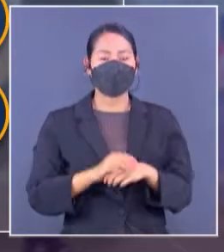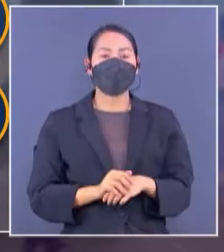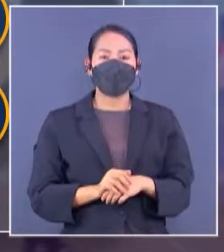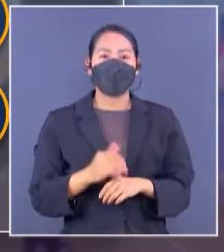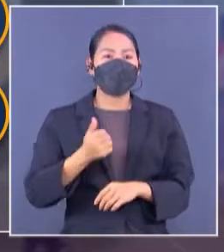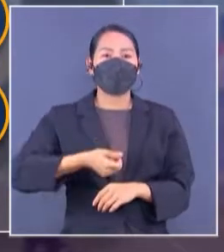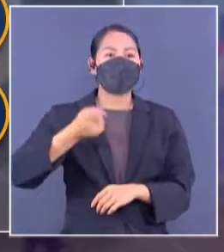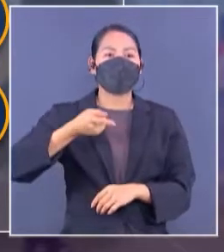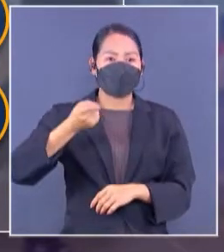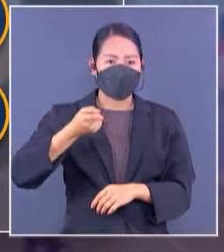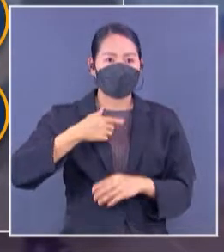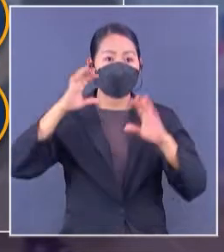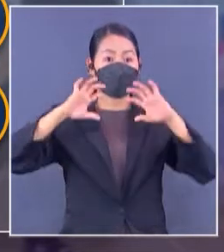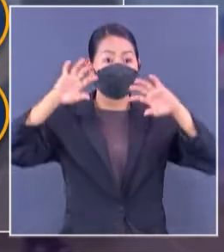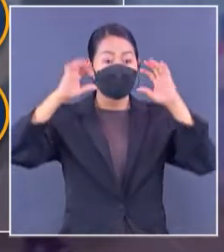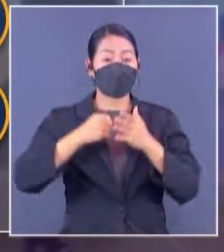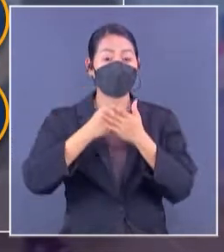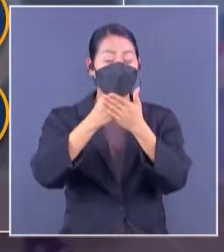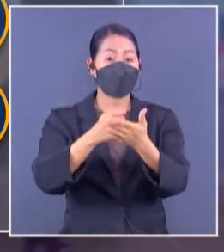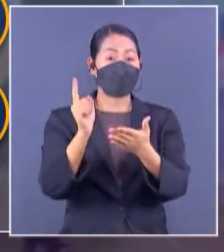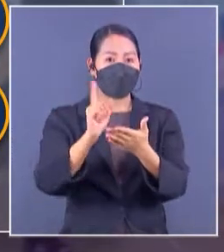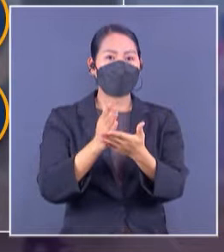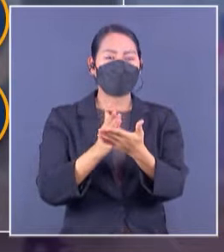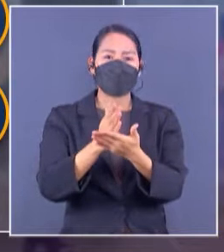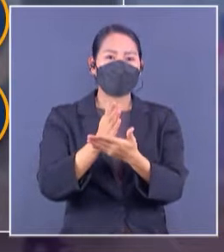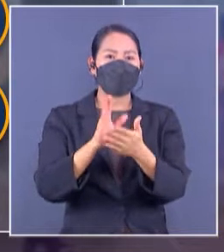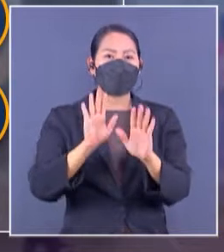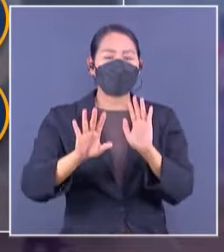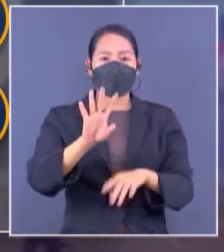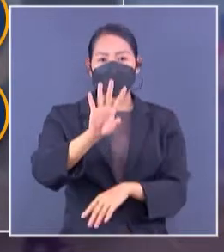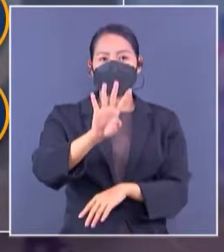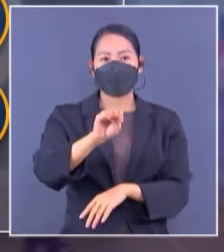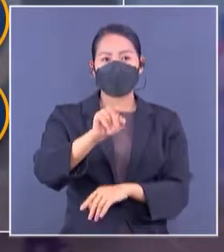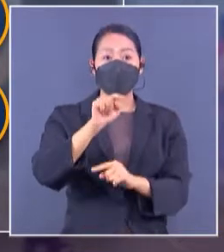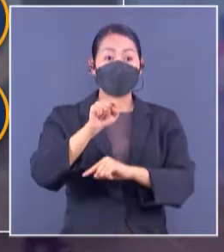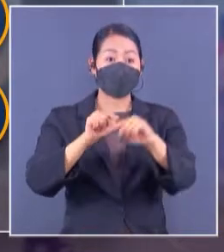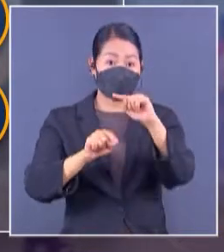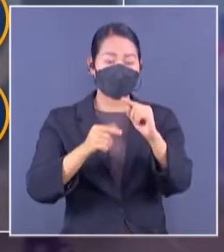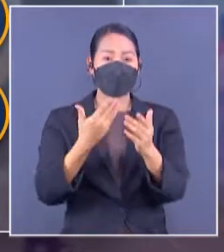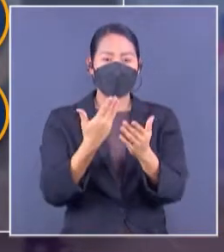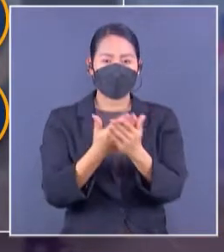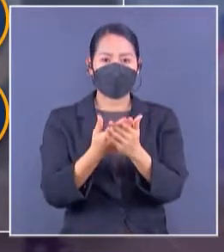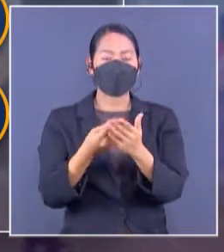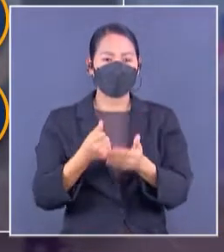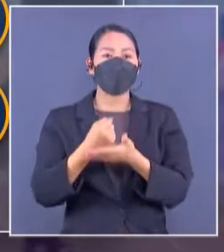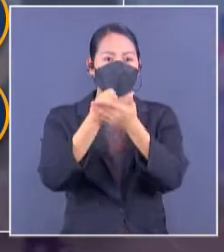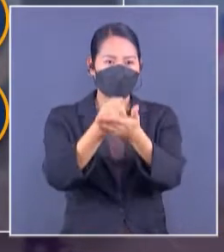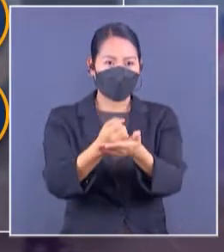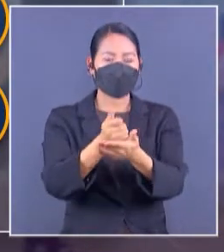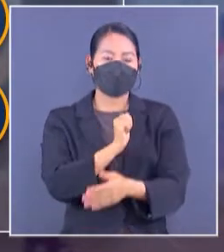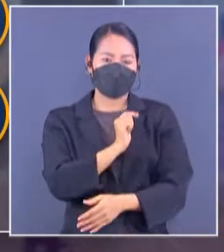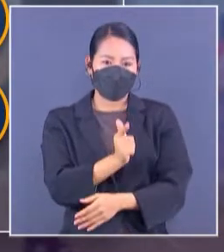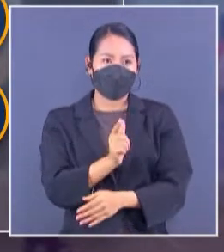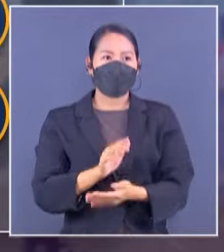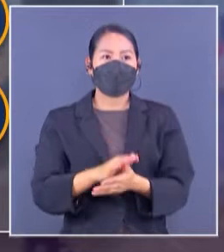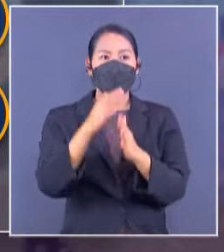นับสนุนค่าที่พักไม่เกิน 40% นะครับ ครับ แต่ก็ไม่เกิน 3,000 บาทต่อคืนจำกัดไม่เกิน10ห้องหรือว่า10คืนต่อ1